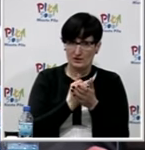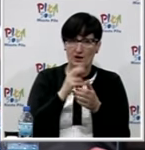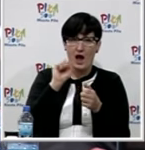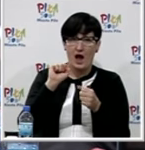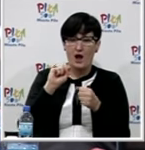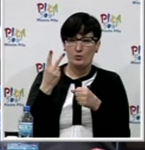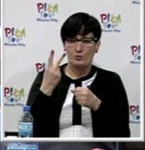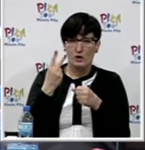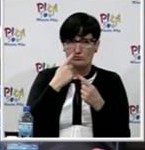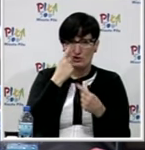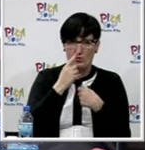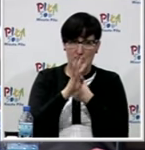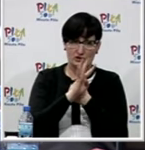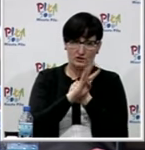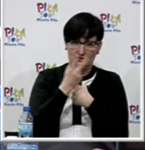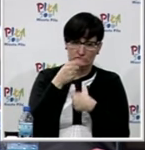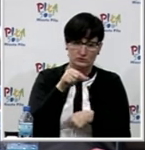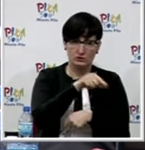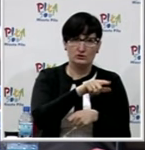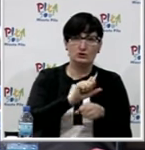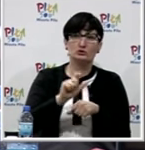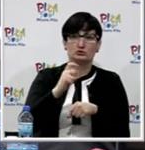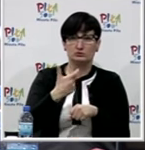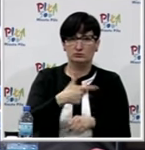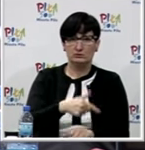nie. Działka jest czym?